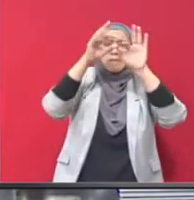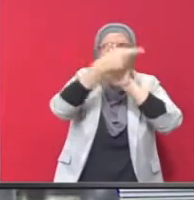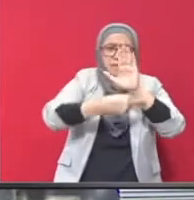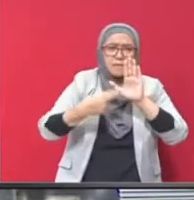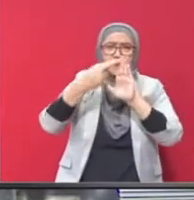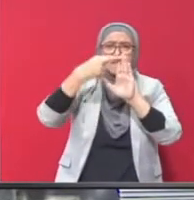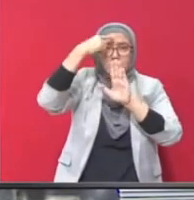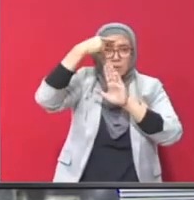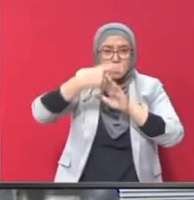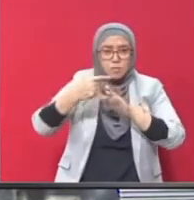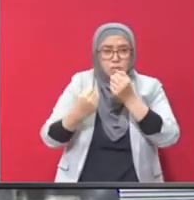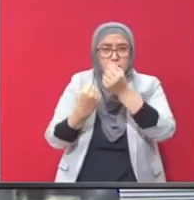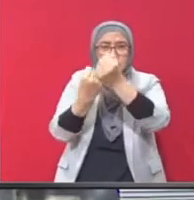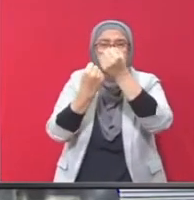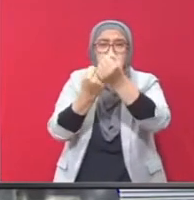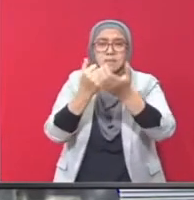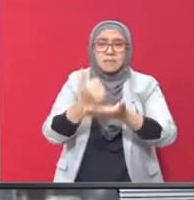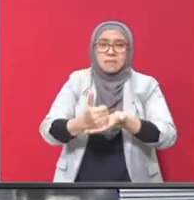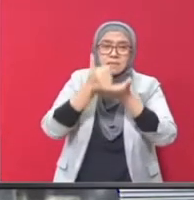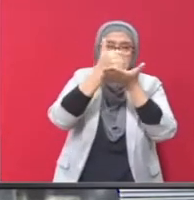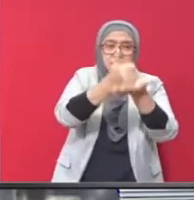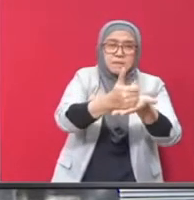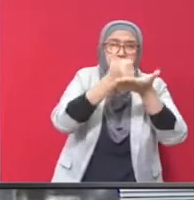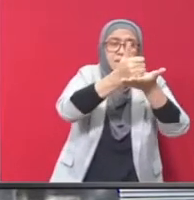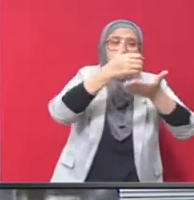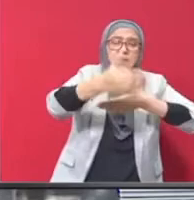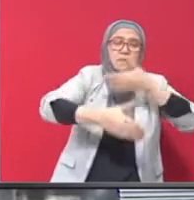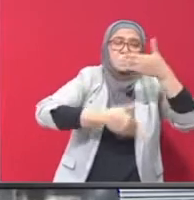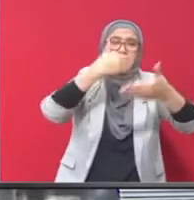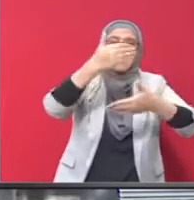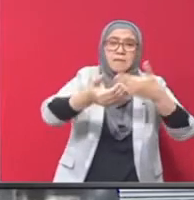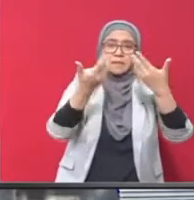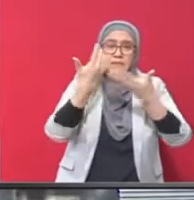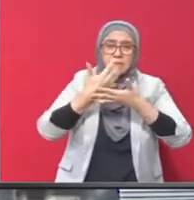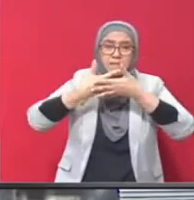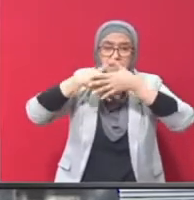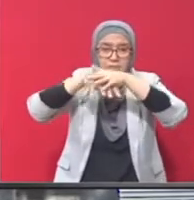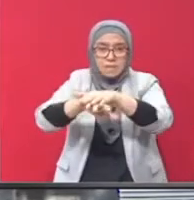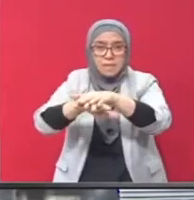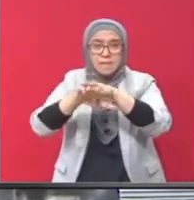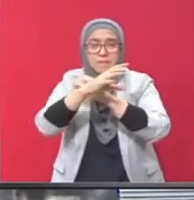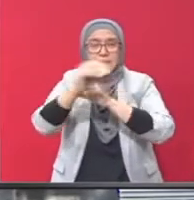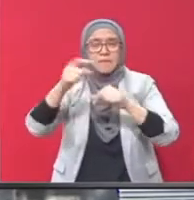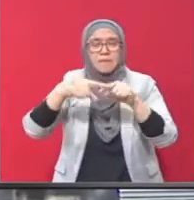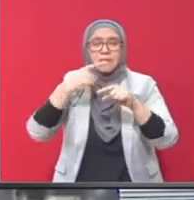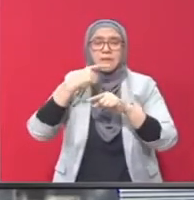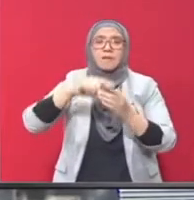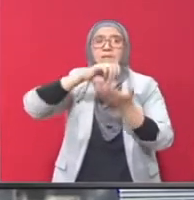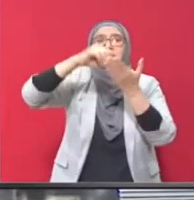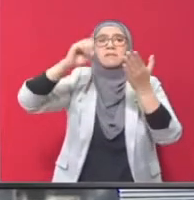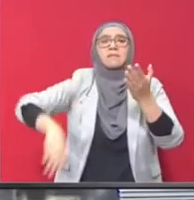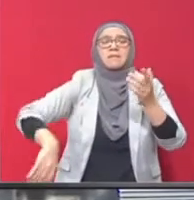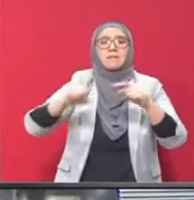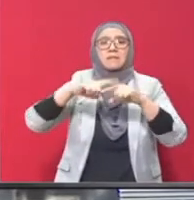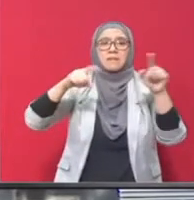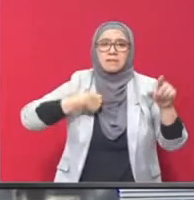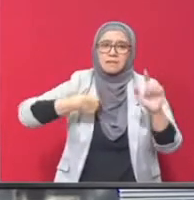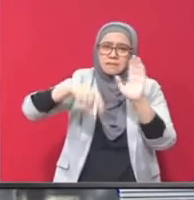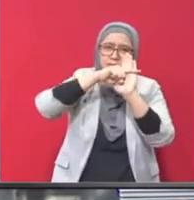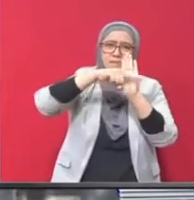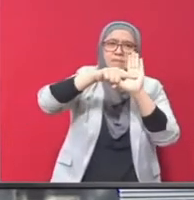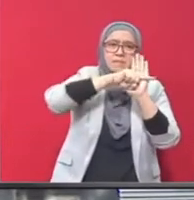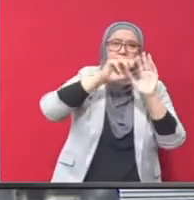kelompok sokong bantu yang dapat membantu proses integrasi dan menghapuskan stigma negatif masyarakat terhadap